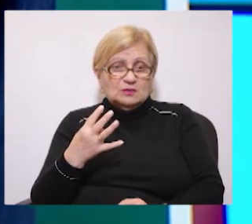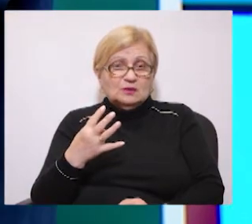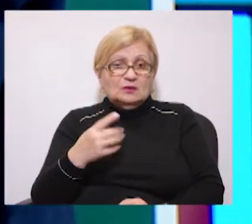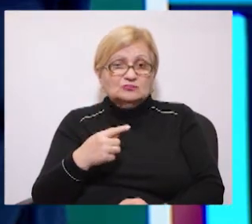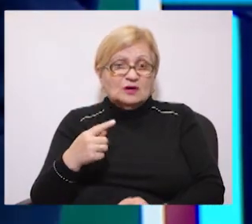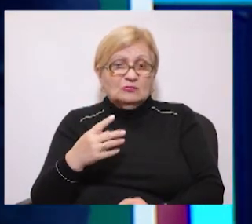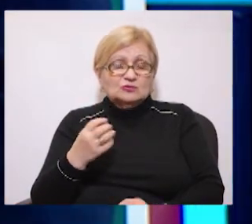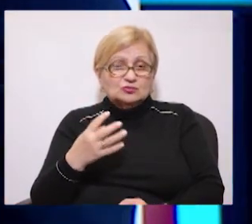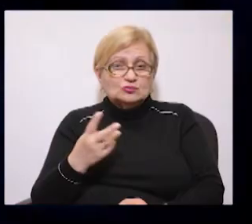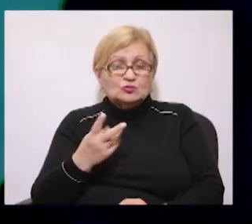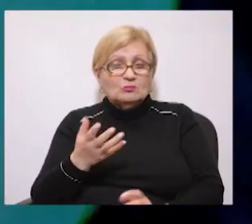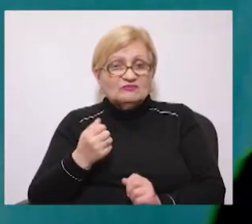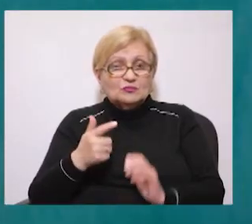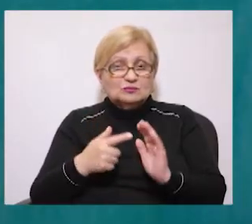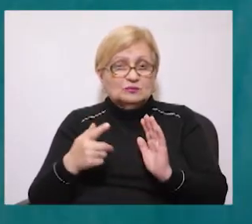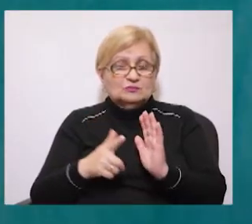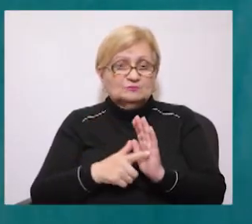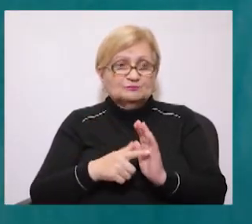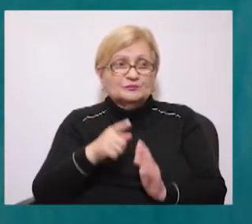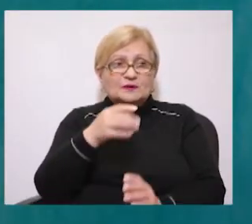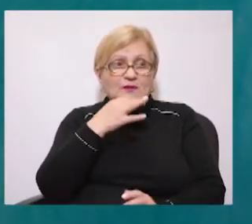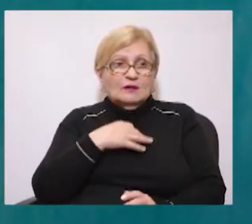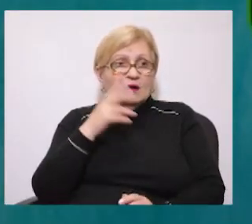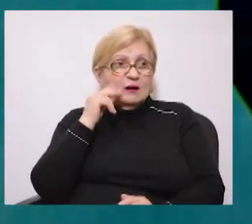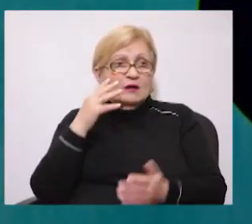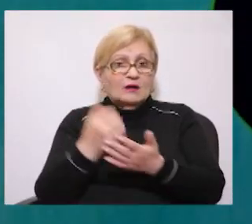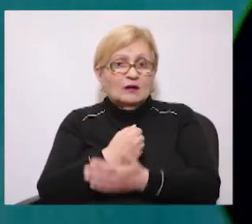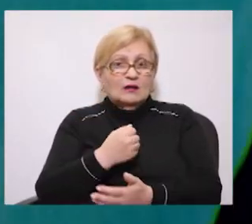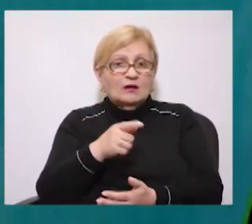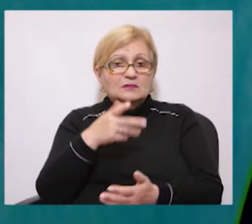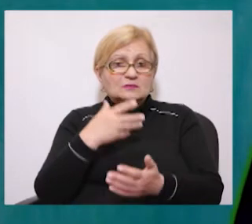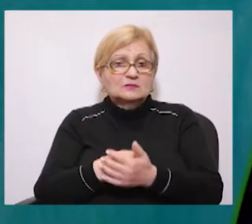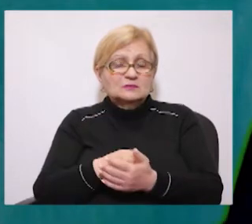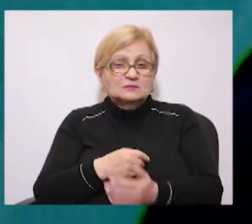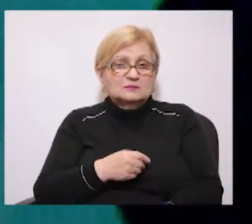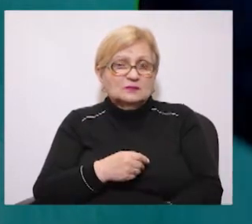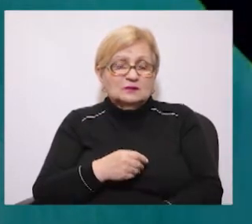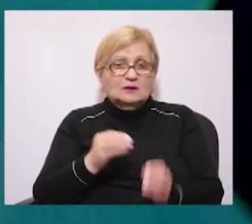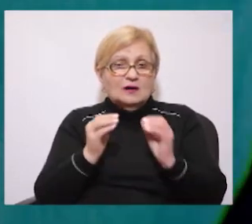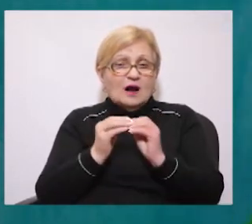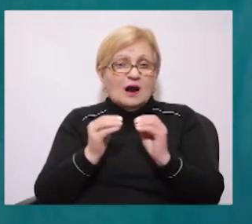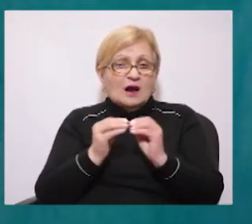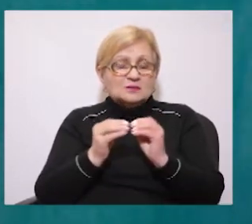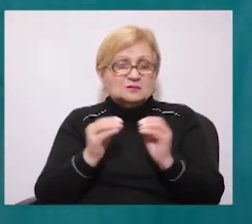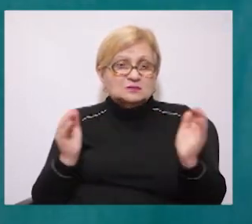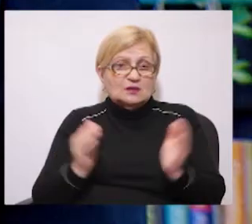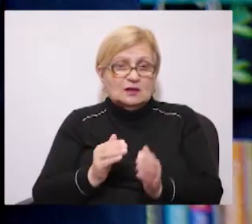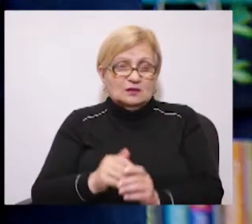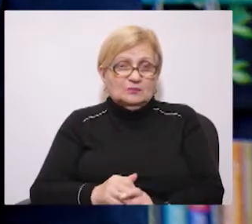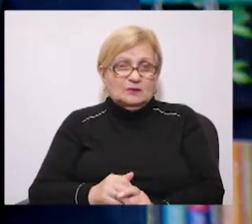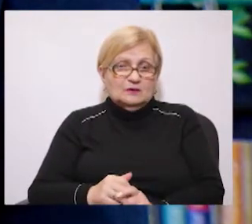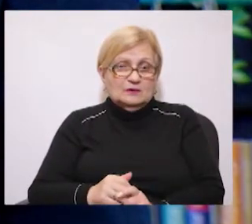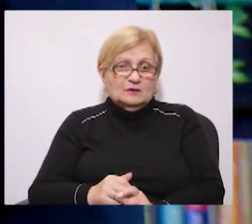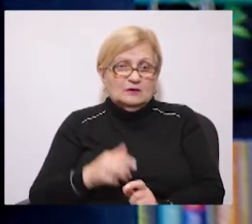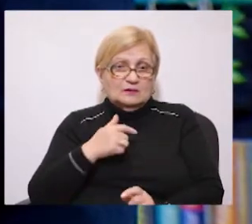7. და მე მეუნებიან იპოვნე რიცხვი, რომელიც თავის მოდულზე 10-ით ნაკლებიაო.